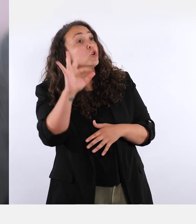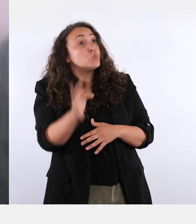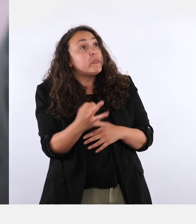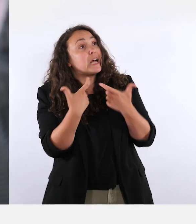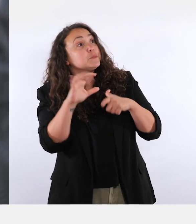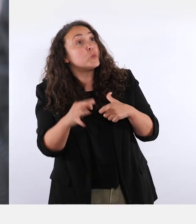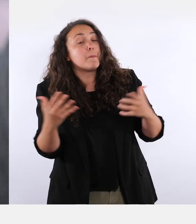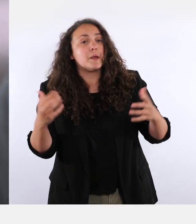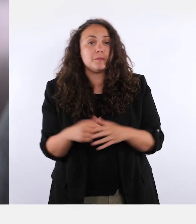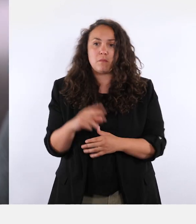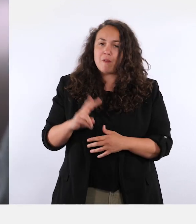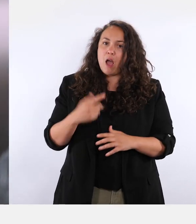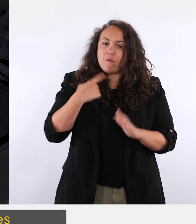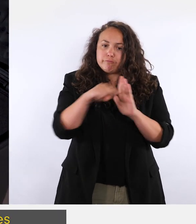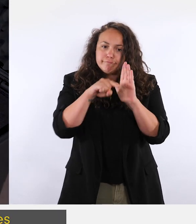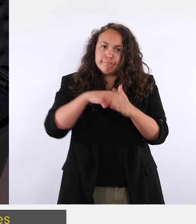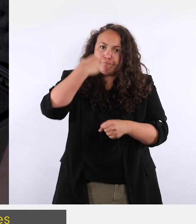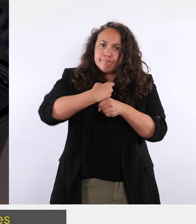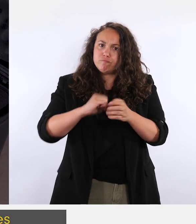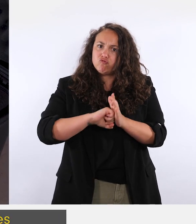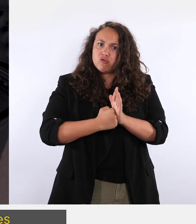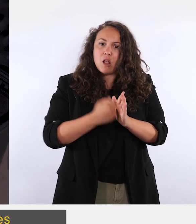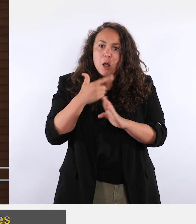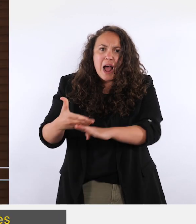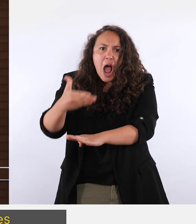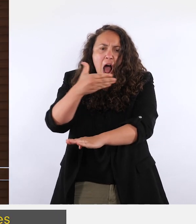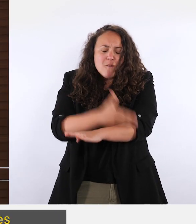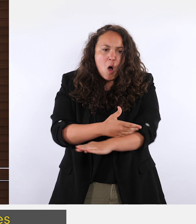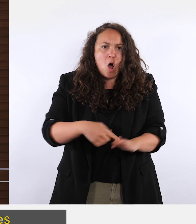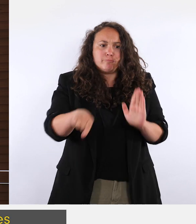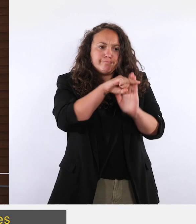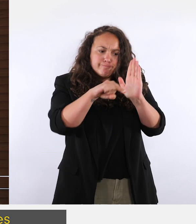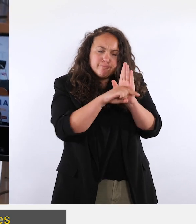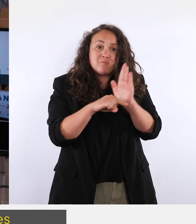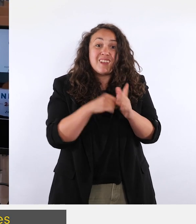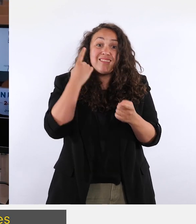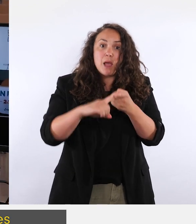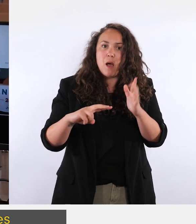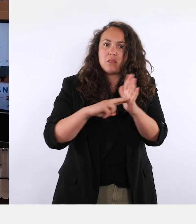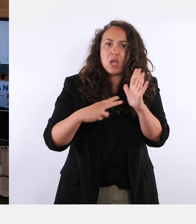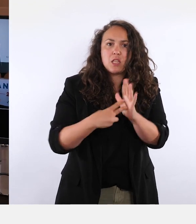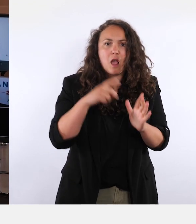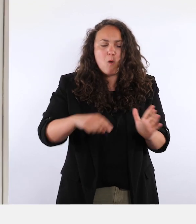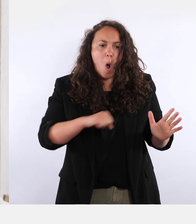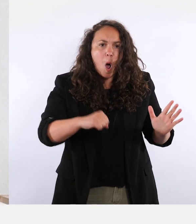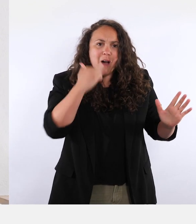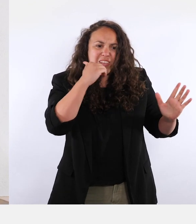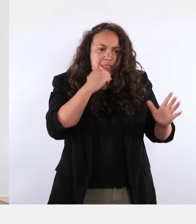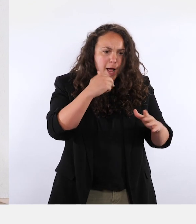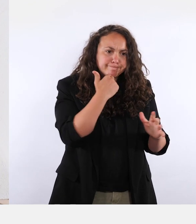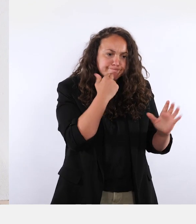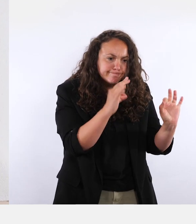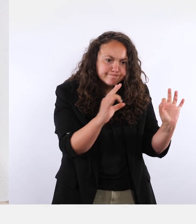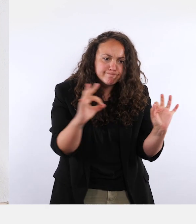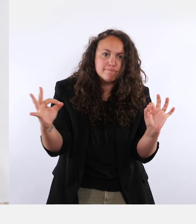une loi qui propose l'accessibilité. Avec des exigences de préparation en amont qui étaient considérables. Il fallait, sur le plan